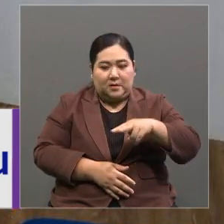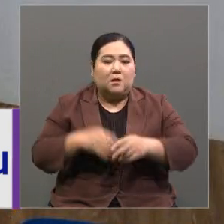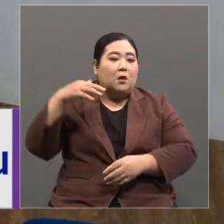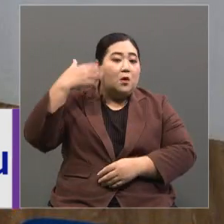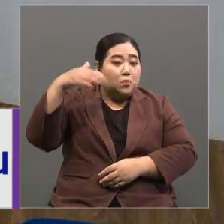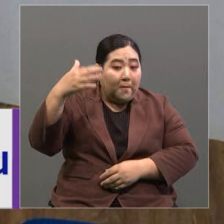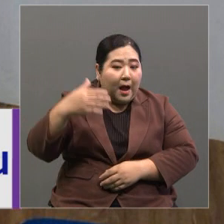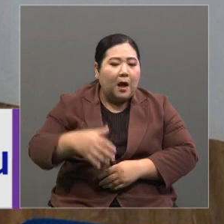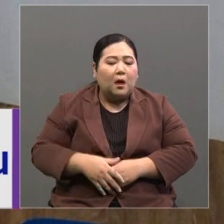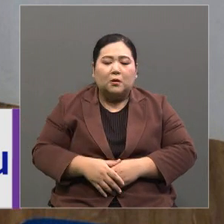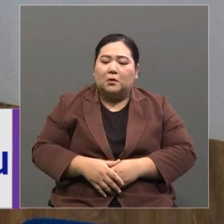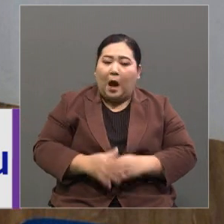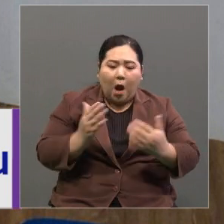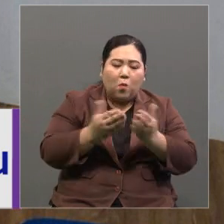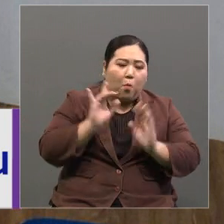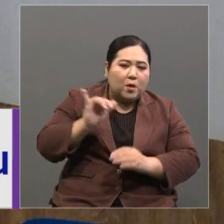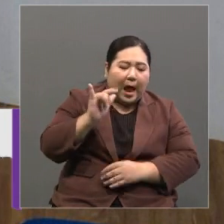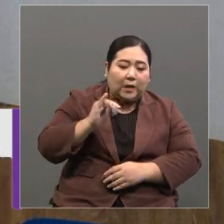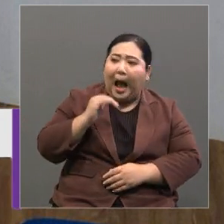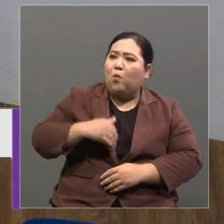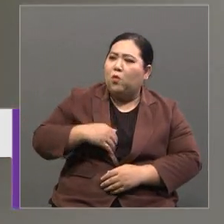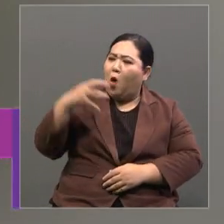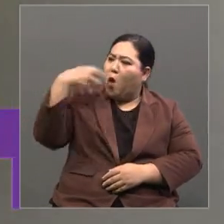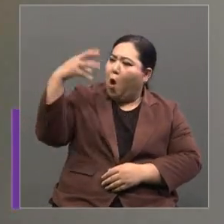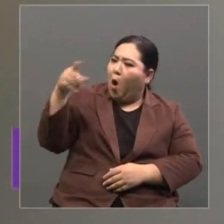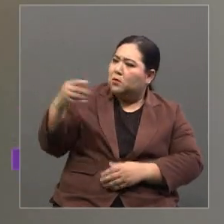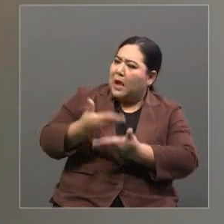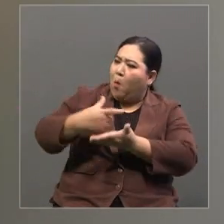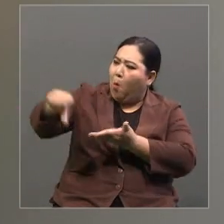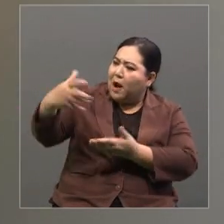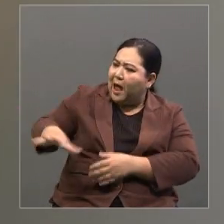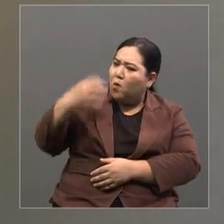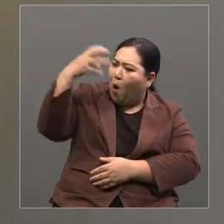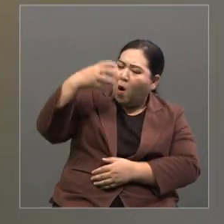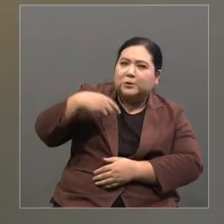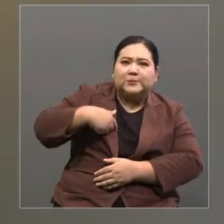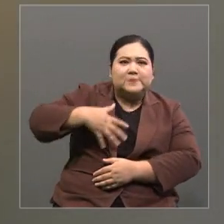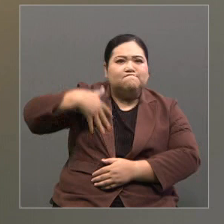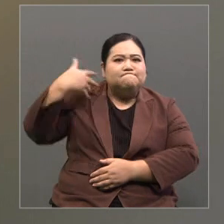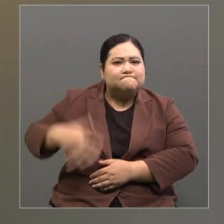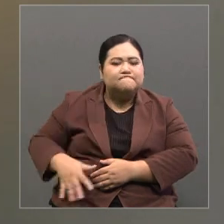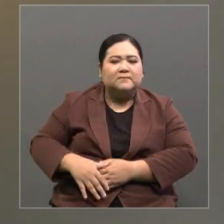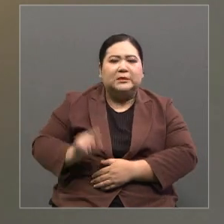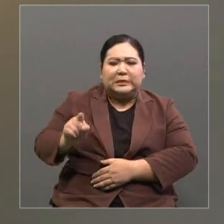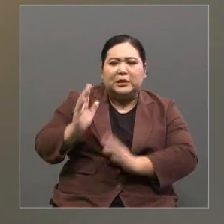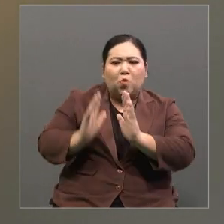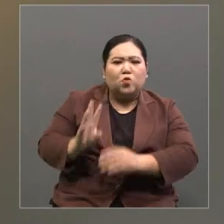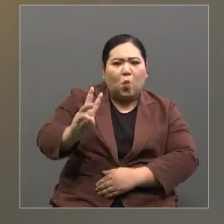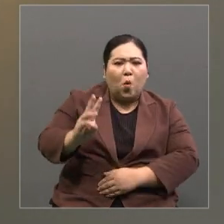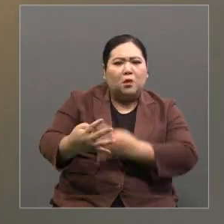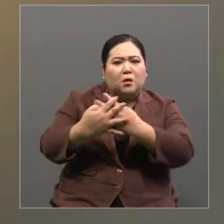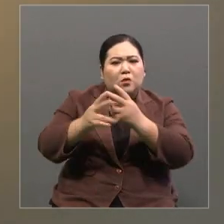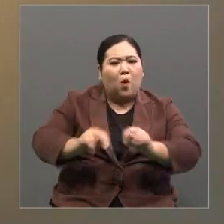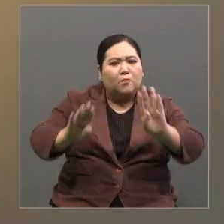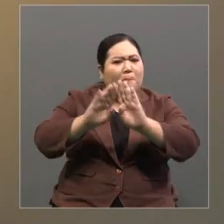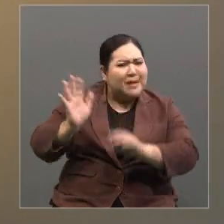ามาทราบว่าถูกหลอกเพราะว่าผู้ต้องหาทั้ง6นายเนี่ยไม่ได้ถูกนำตัวไปควบคุมที่เรือนจำจังหวัดนครปฐมแต่ว่าถูกคุมตัวไปที่เรือนจ